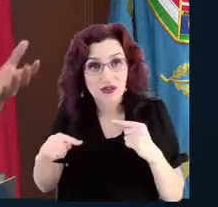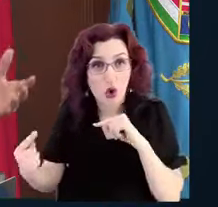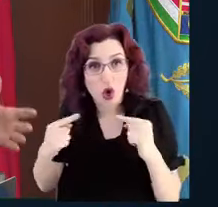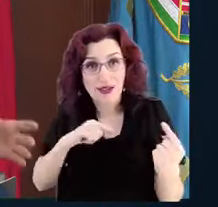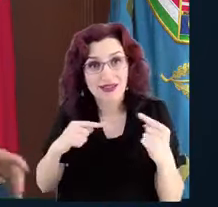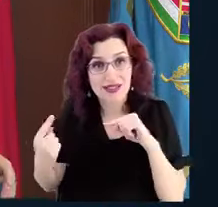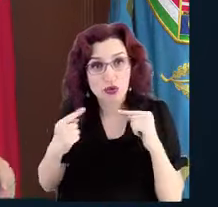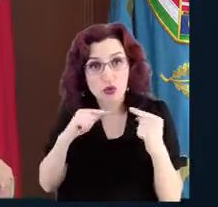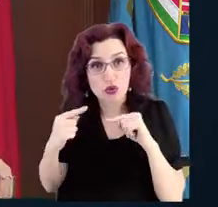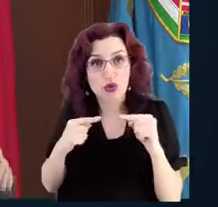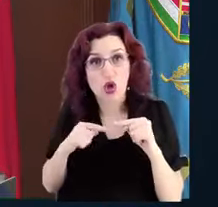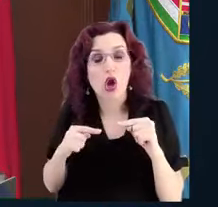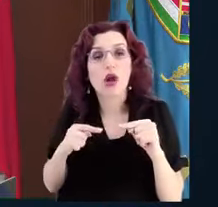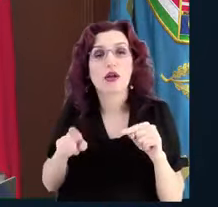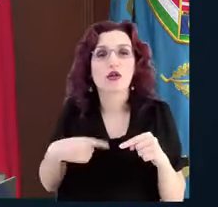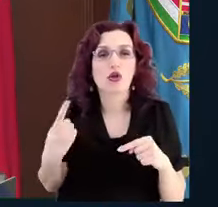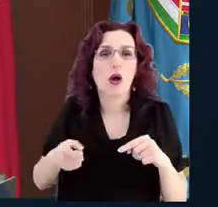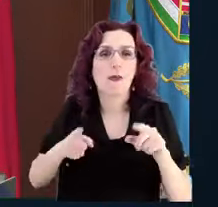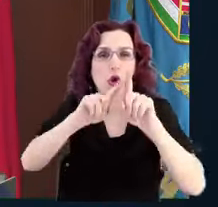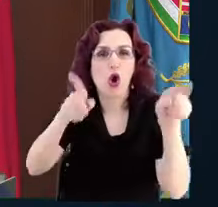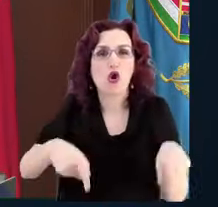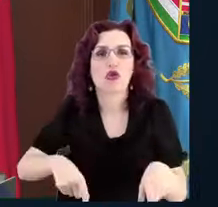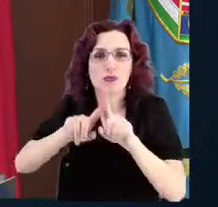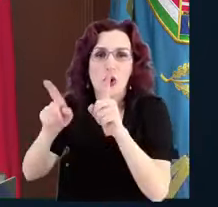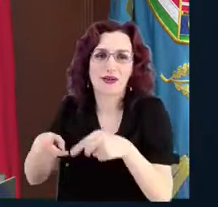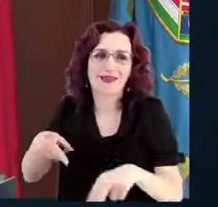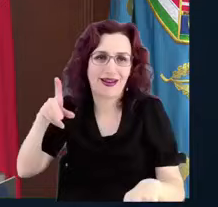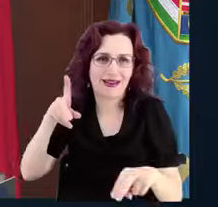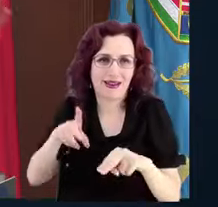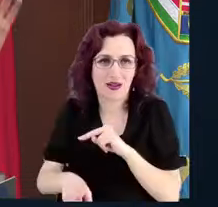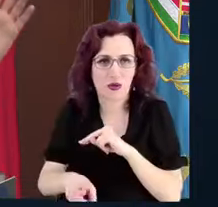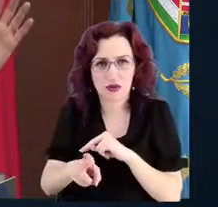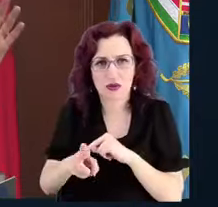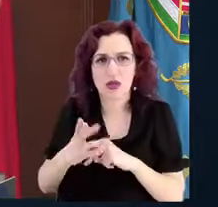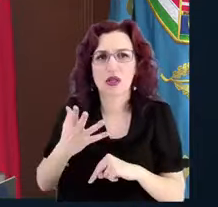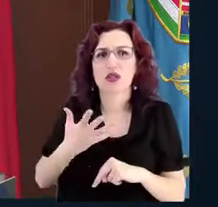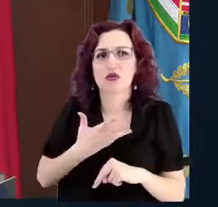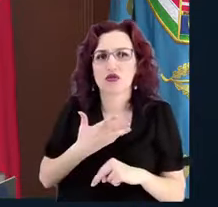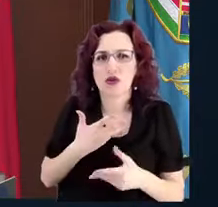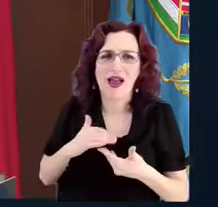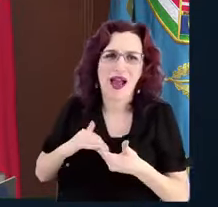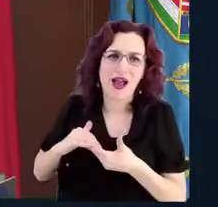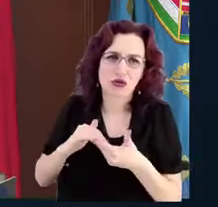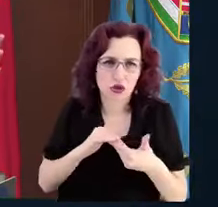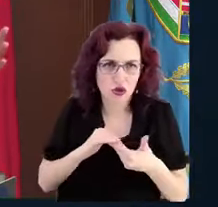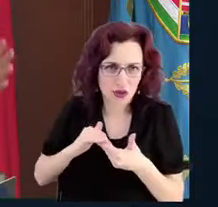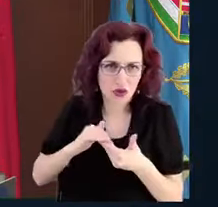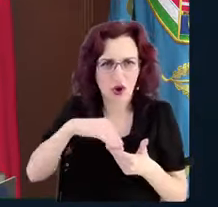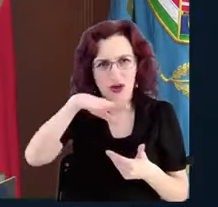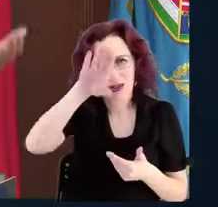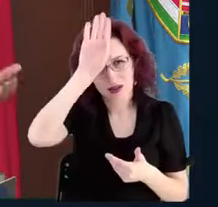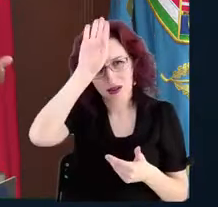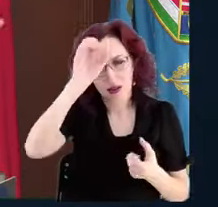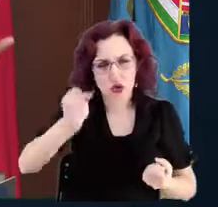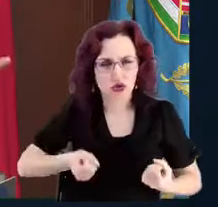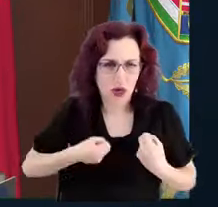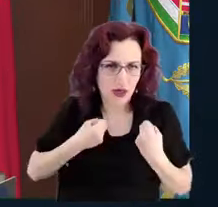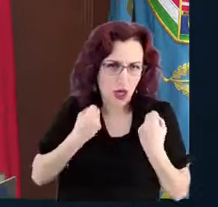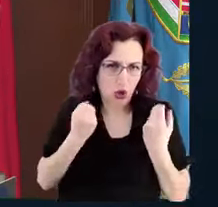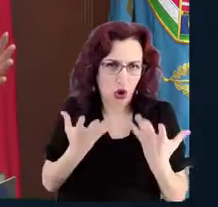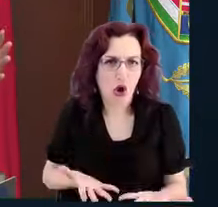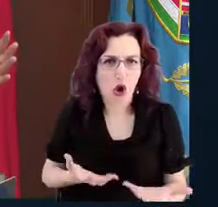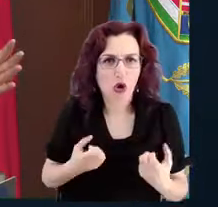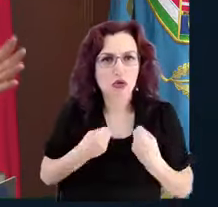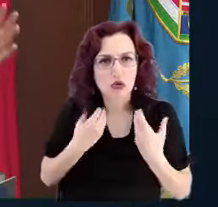l'inaugurazione di quegli sportelli con lo slancio generoso delle associazioni datoriali che tra loro hanno trovato una composizione che ha consentito utilizzare